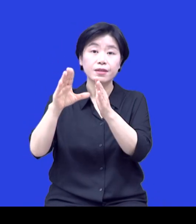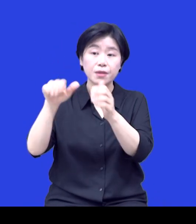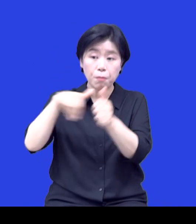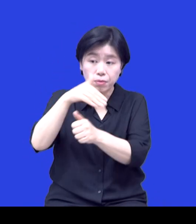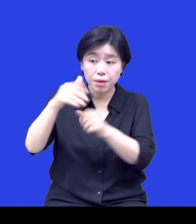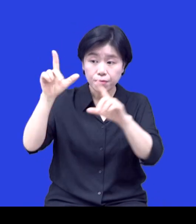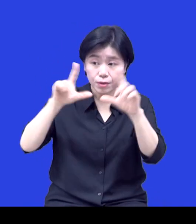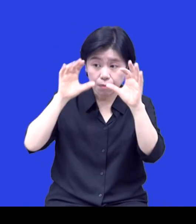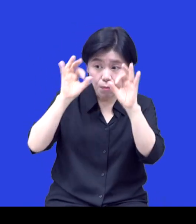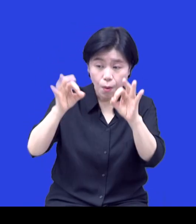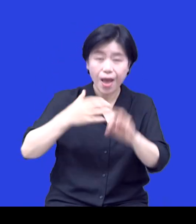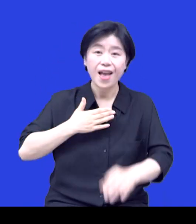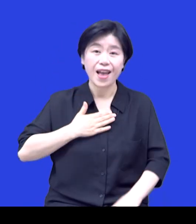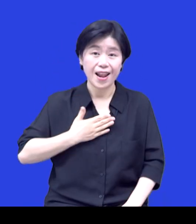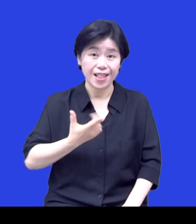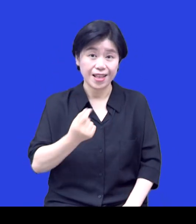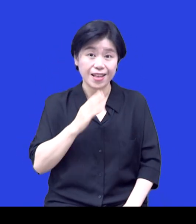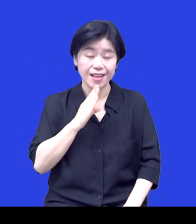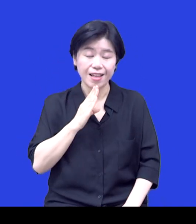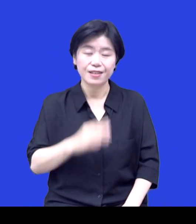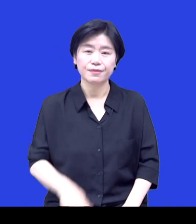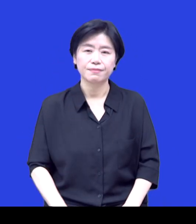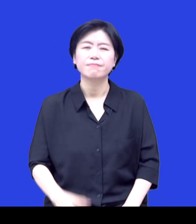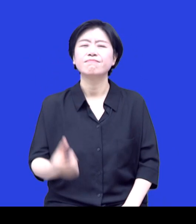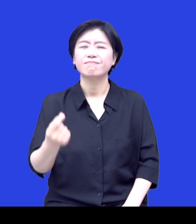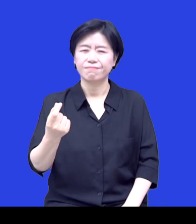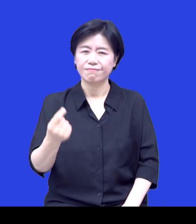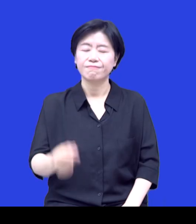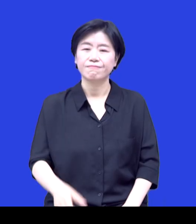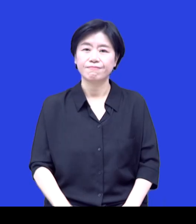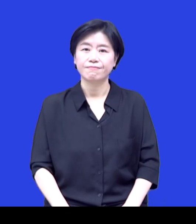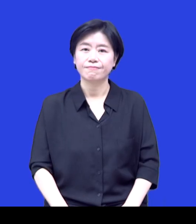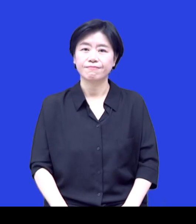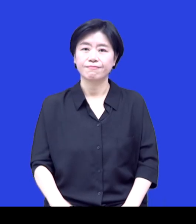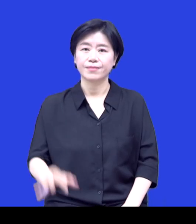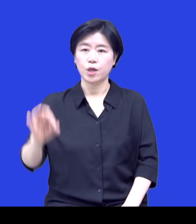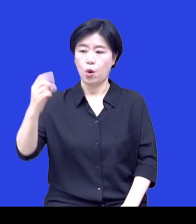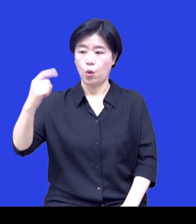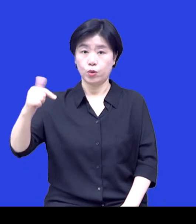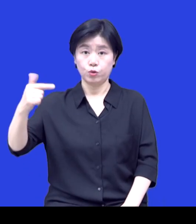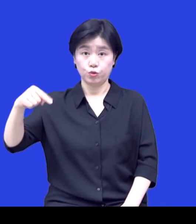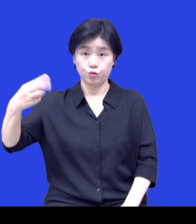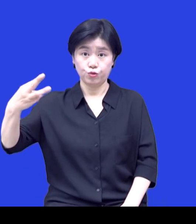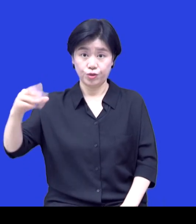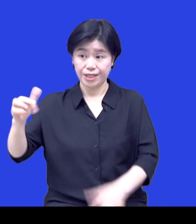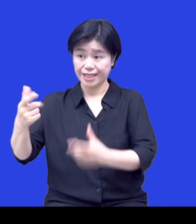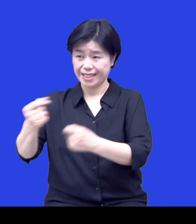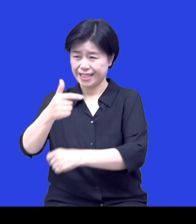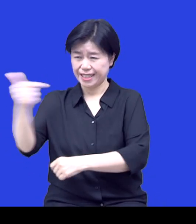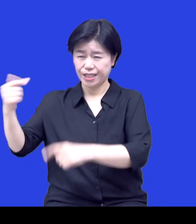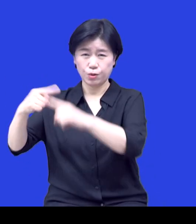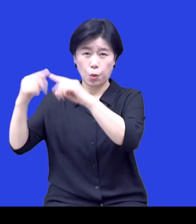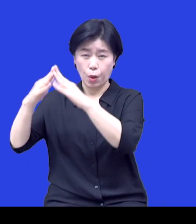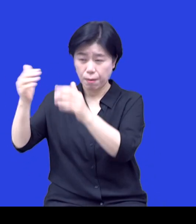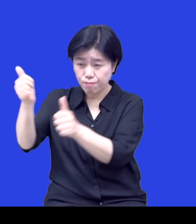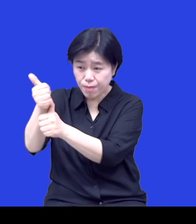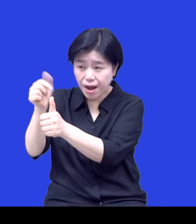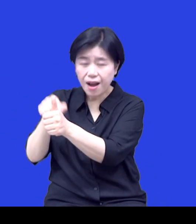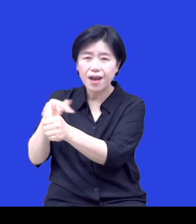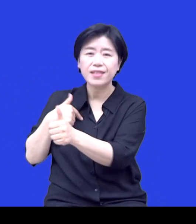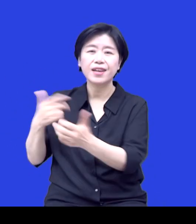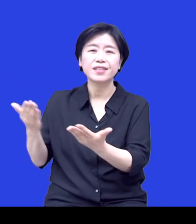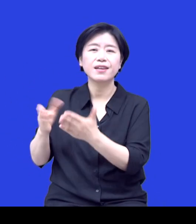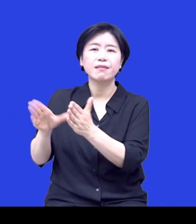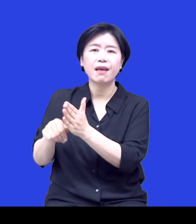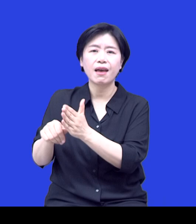그 부서짐을 느끼신 네. 거잖아요. 그렇죠. 그러니까 그런 마음을 제가 온누리교회 같은 크고 유명한 교회 부목사로 있었을 때는 조금 잊어버렸던 것